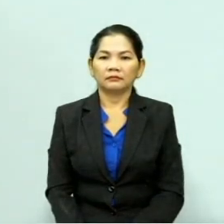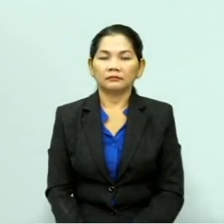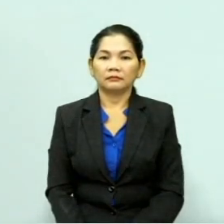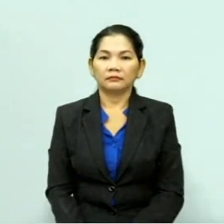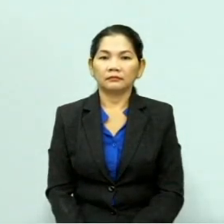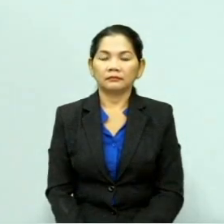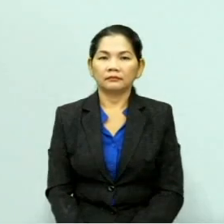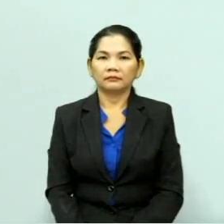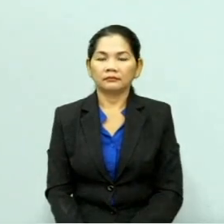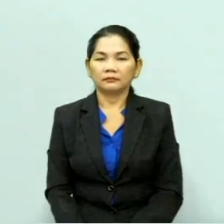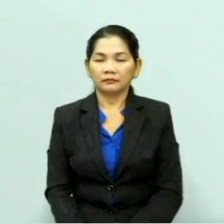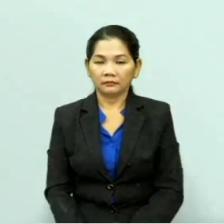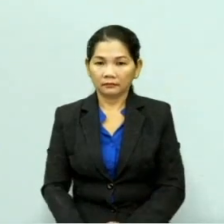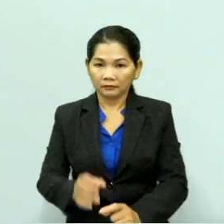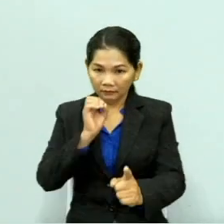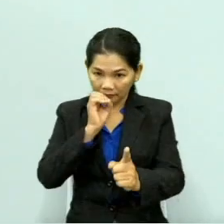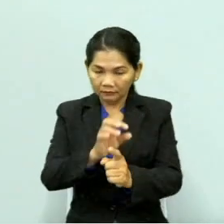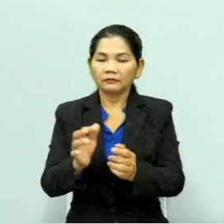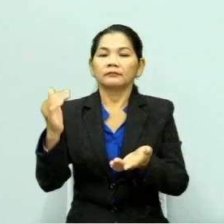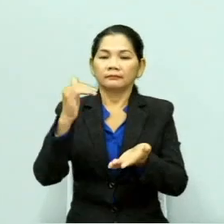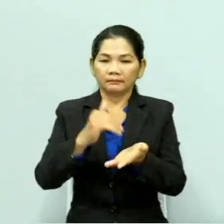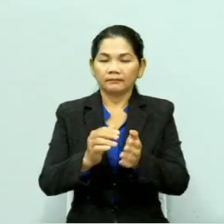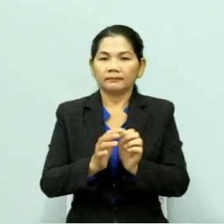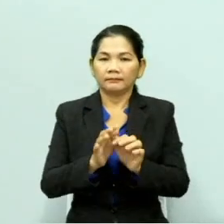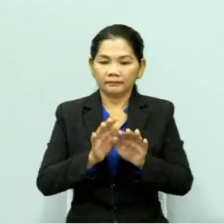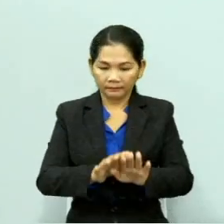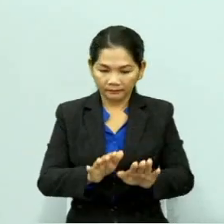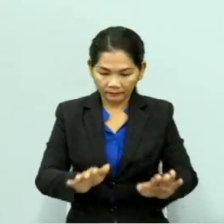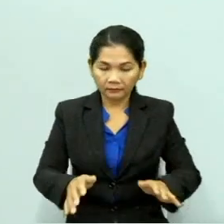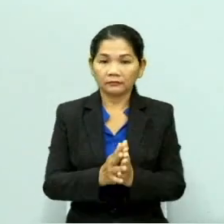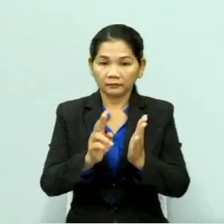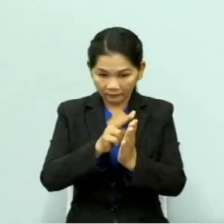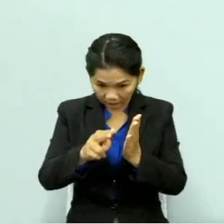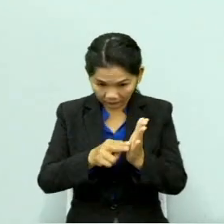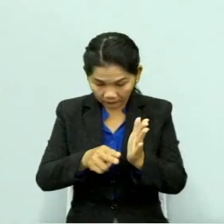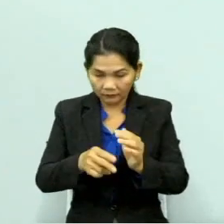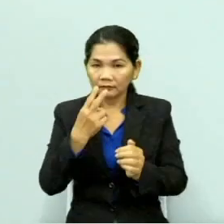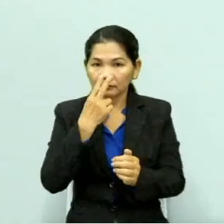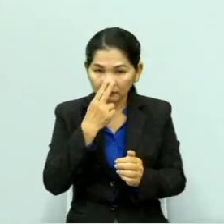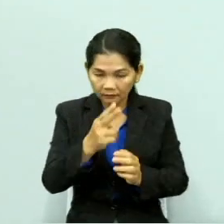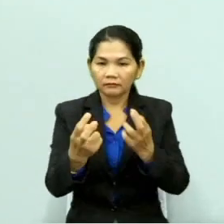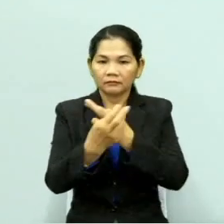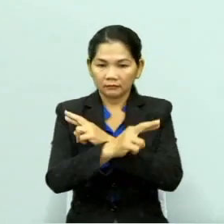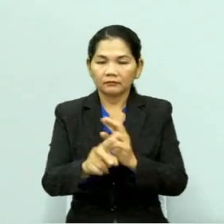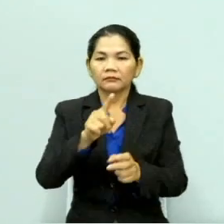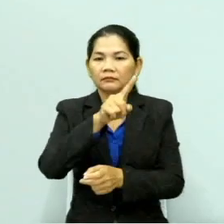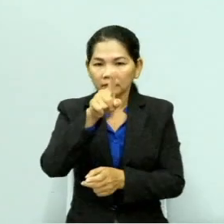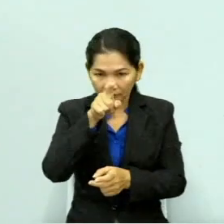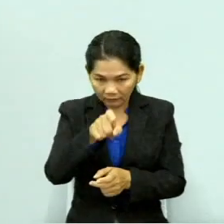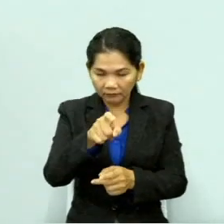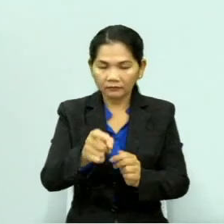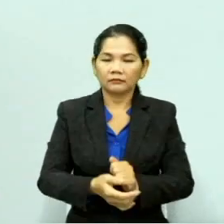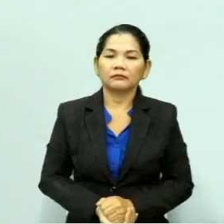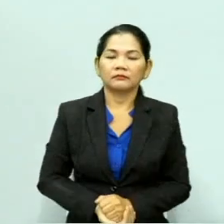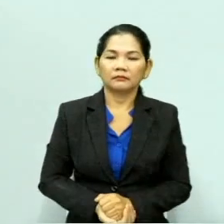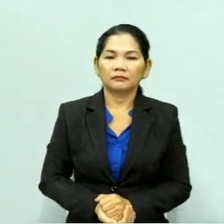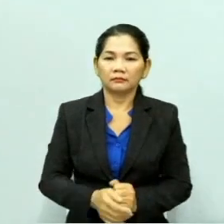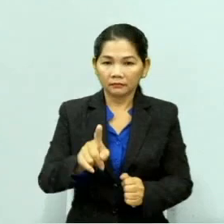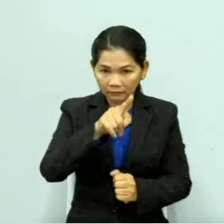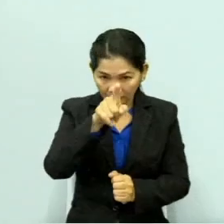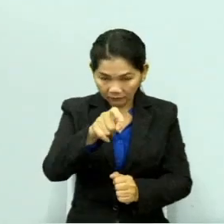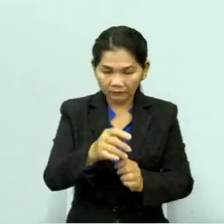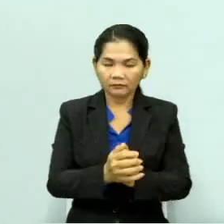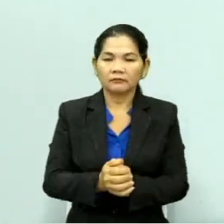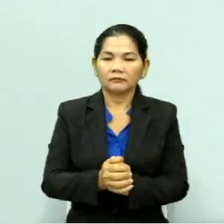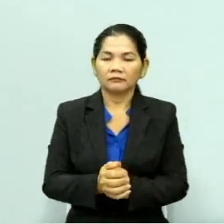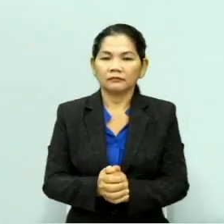chà chẳng nè cừu bằng chẹ mà đằng tiệt nè con chà con an ạ tạ bọt ní chà cứ đầm bấy trìm chlai xùm nù hai xùm nù rồi bà dưỡng